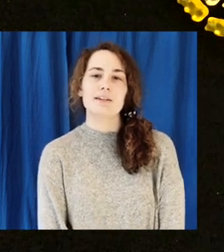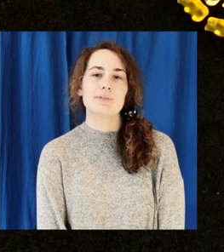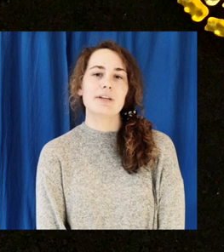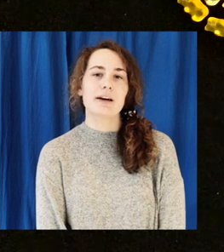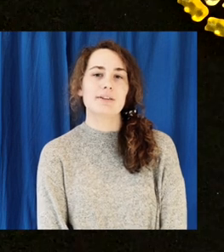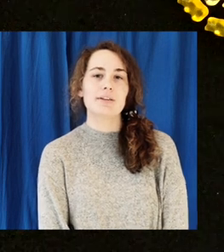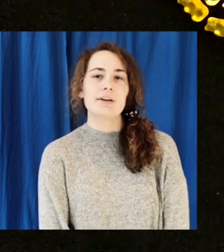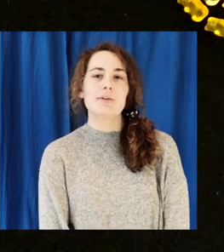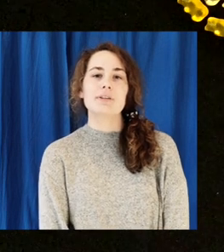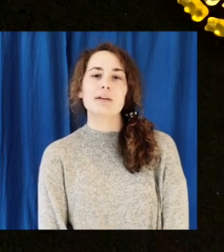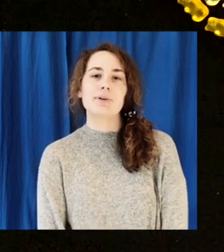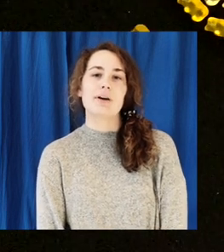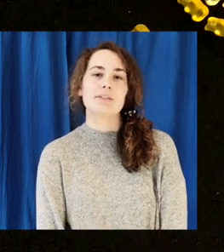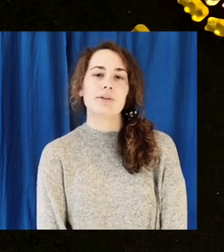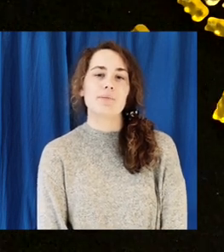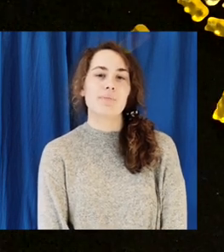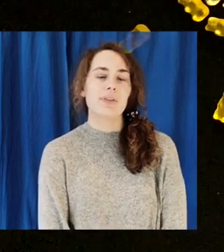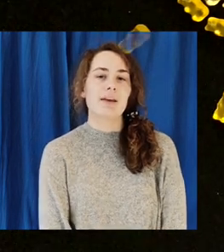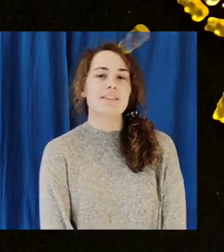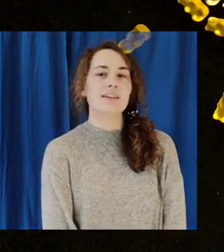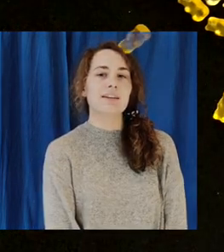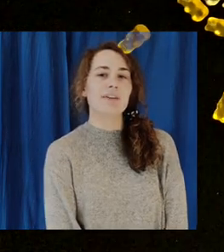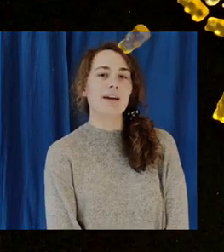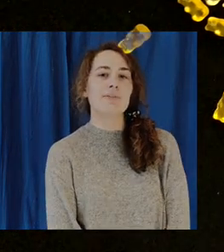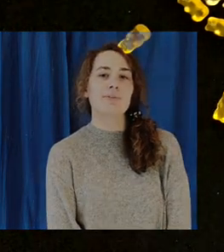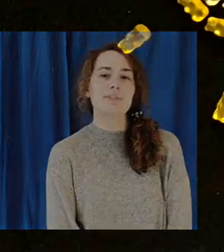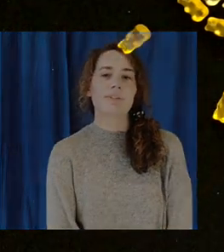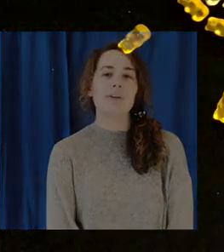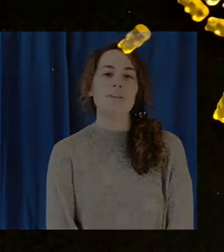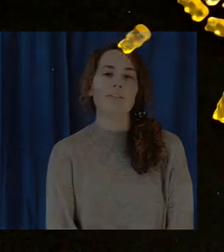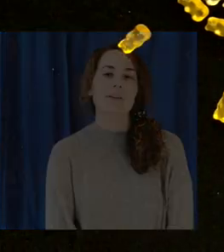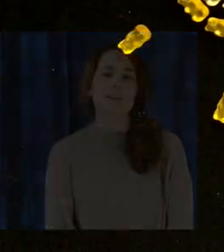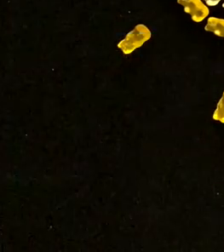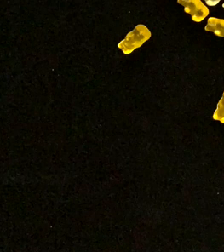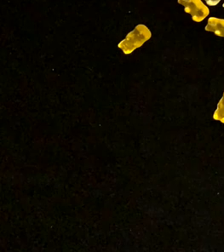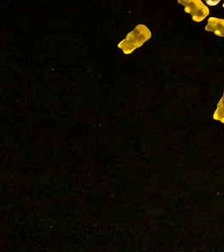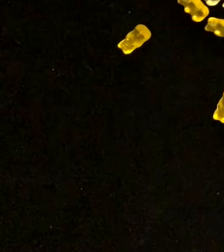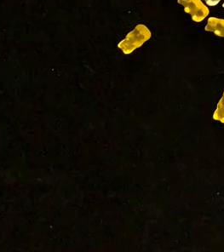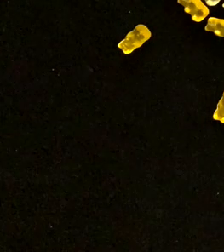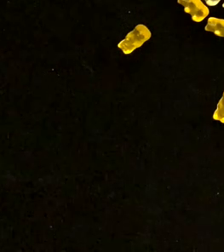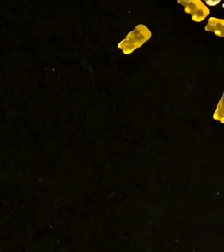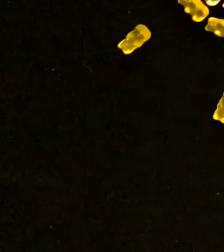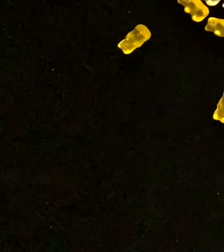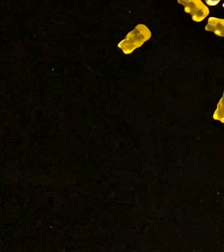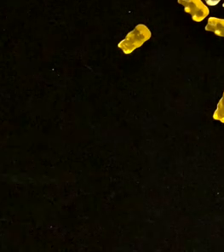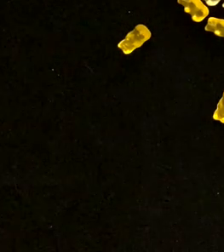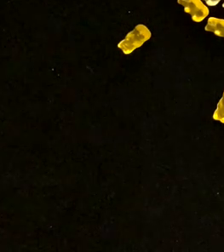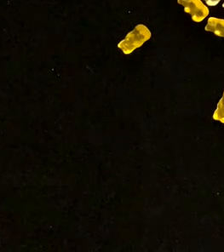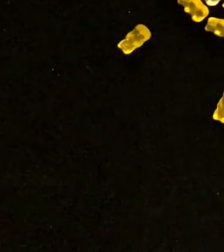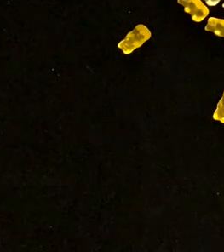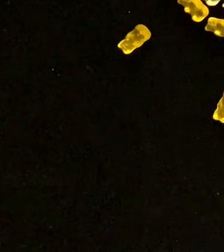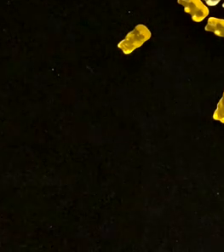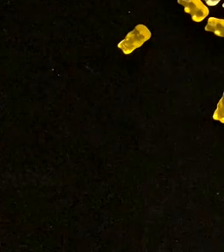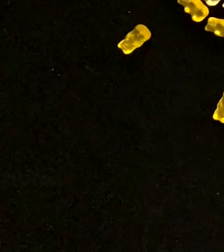Hier ist also die Erde und es gibt auch eine Sonne. Seht ihr, wie hell und groß die Sonne ist? Sie hat Strahlen. Die Sonne